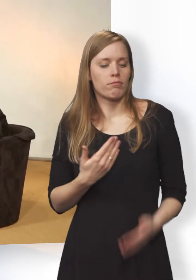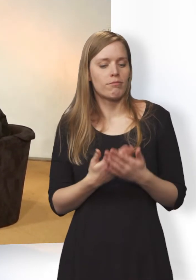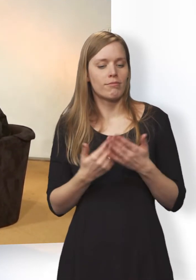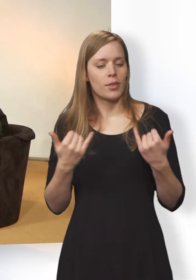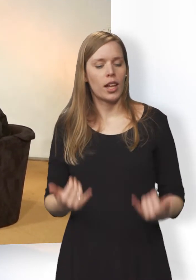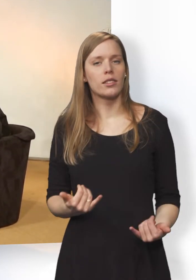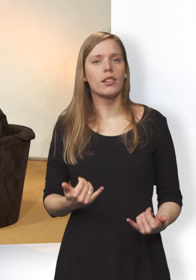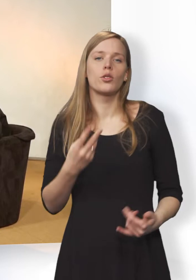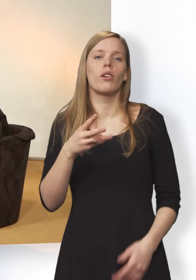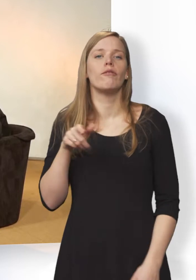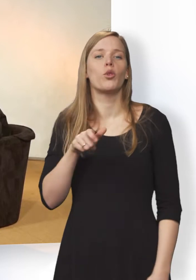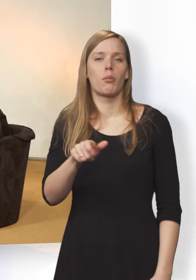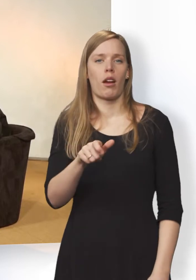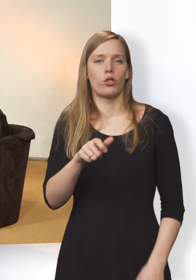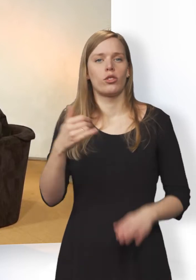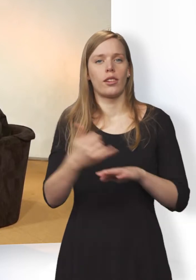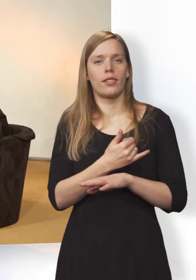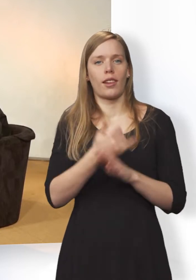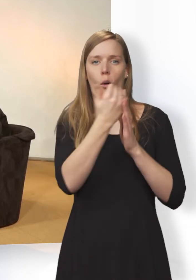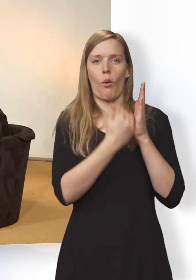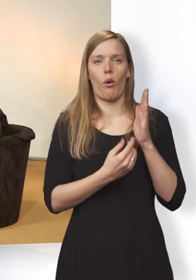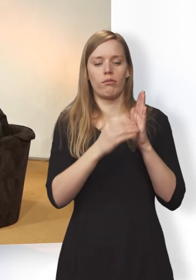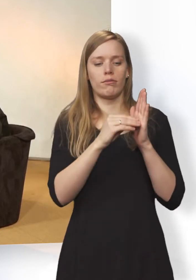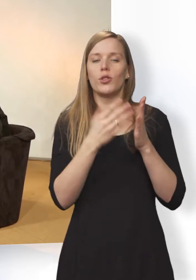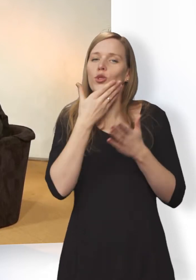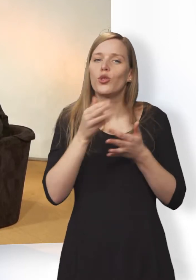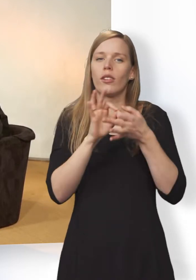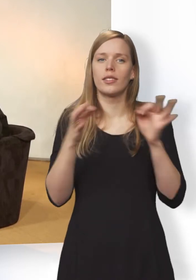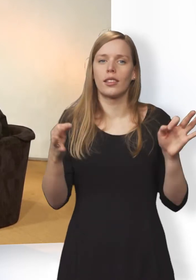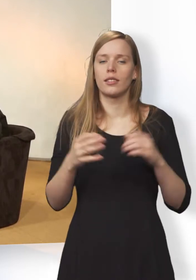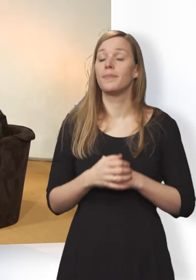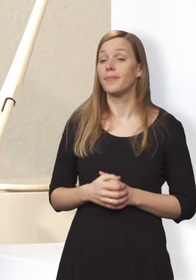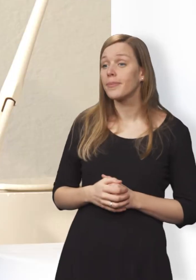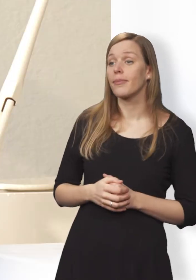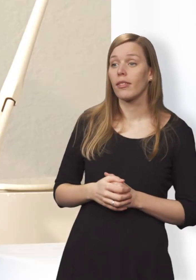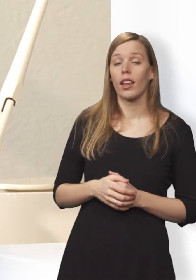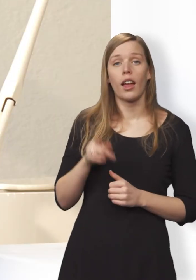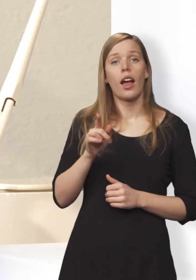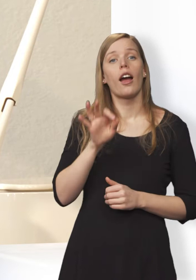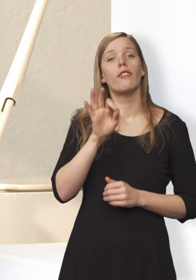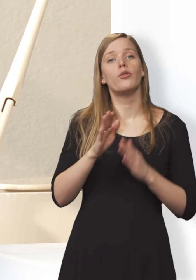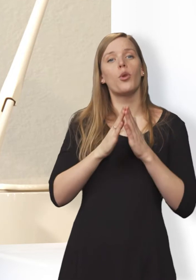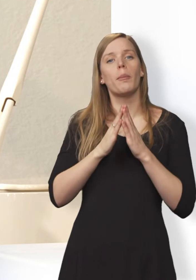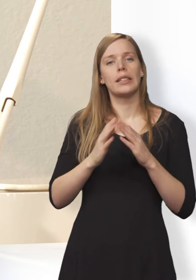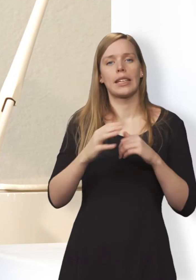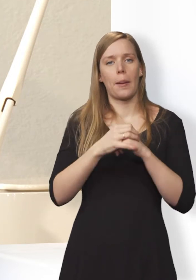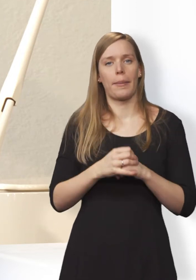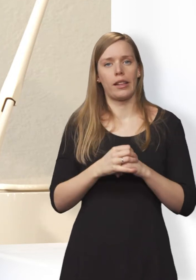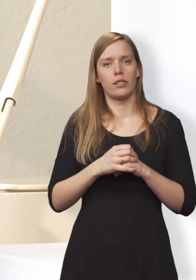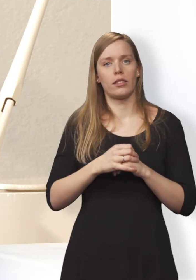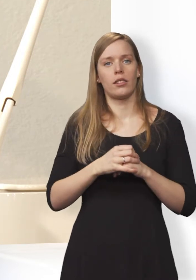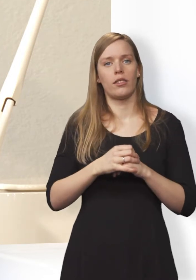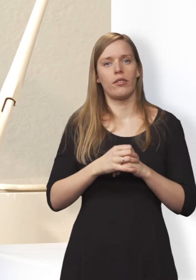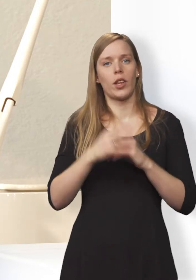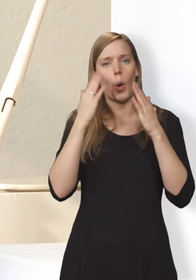in unserer bayerischen trauer agenten eine wunderschöne formulierung insel bietet gebet ende der trauung ist